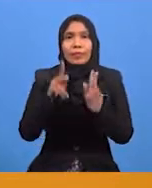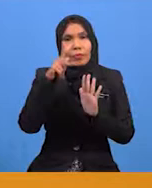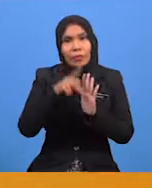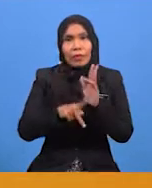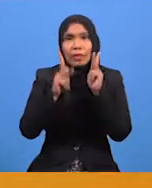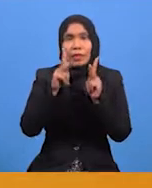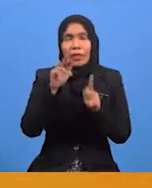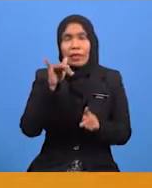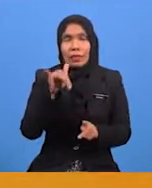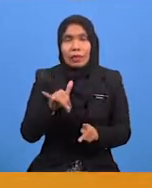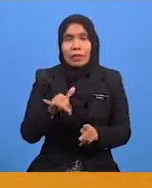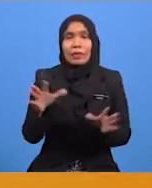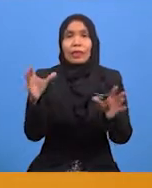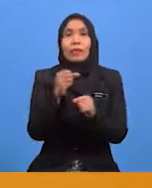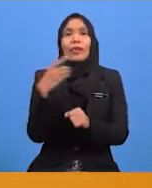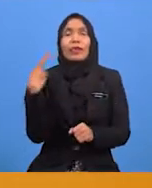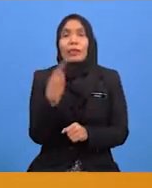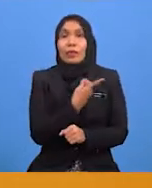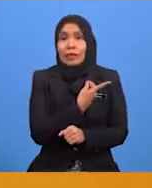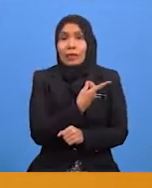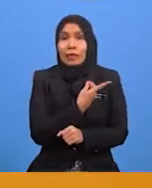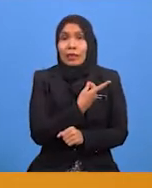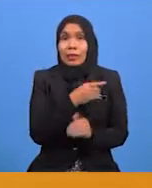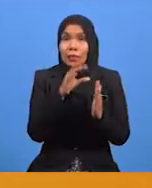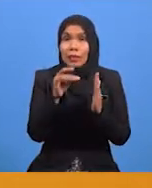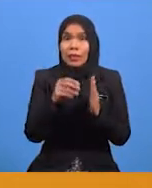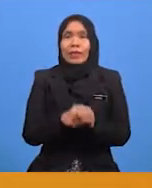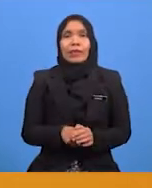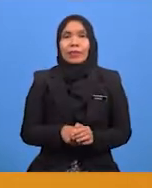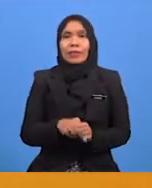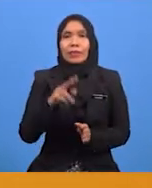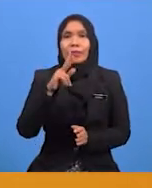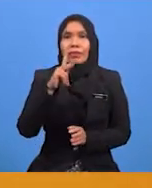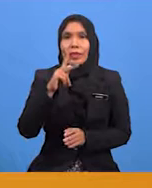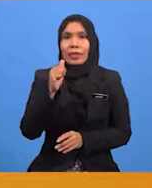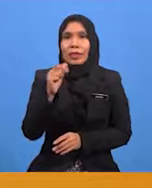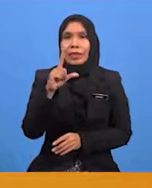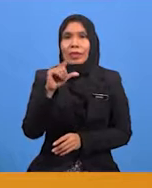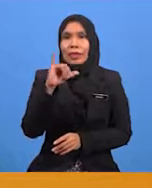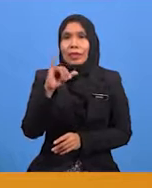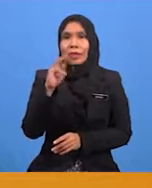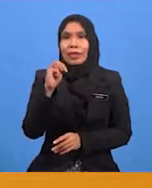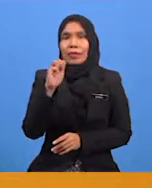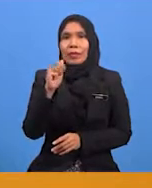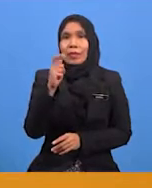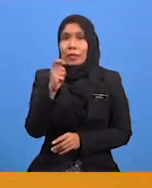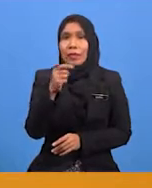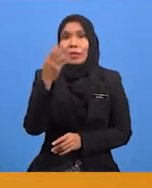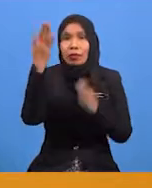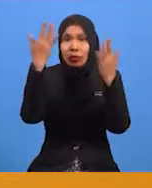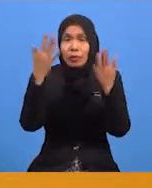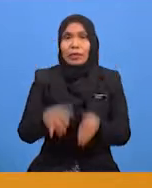kita kategorikan sebagai metafora ialah kalimat hujan, bilah